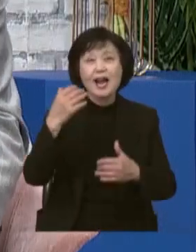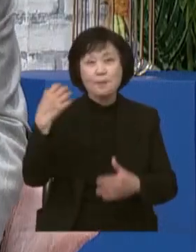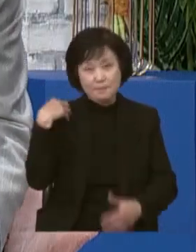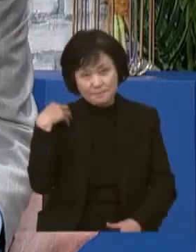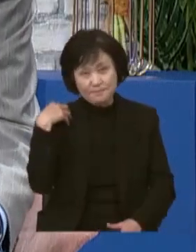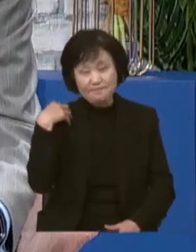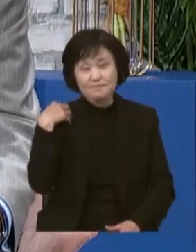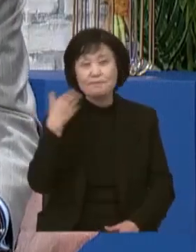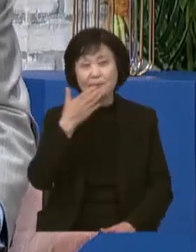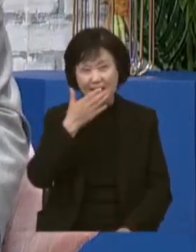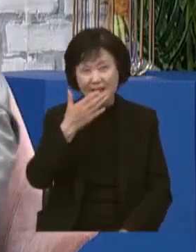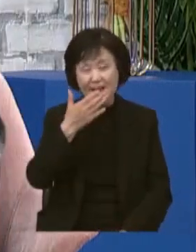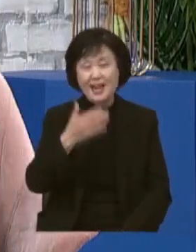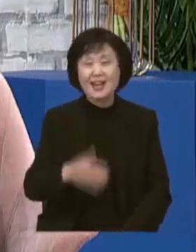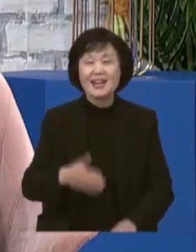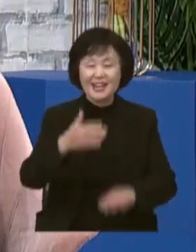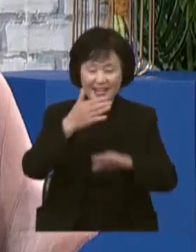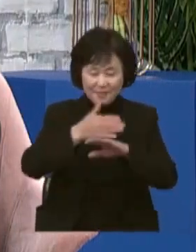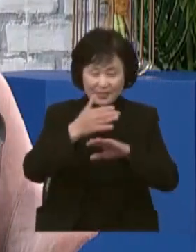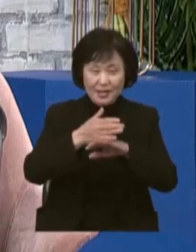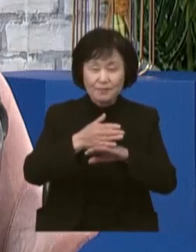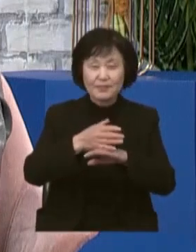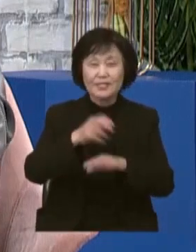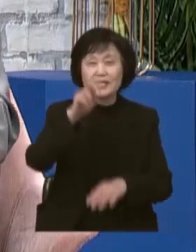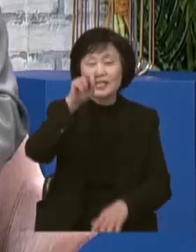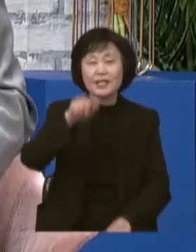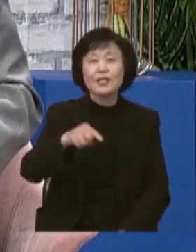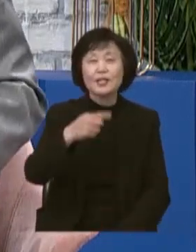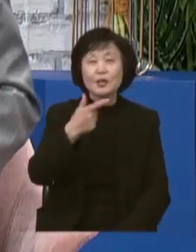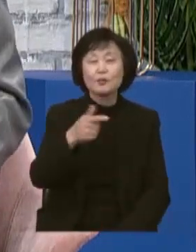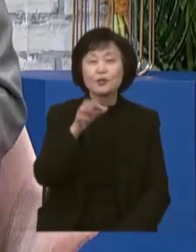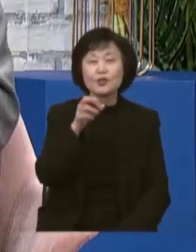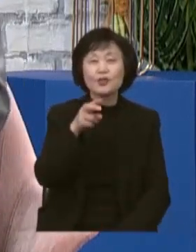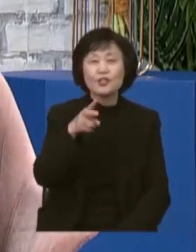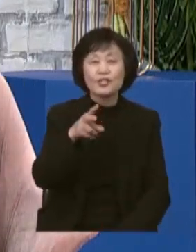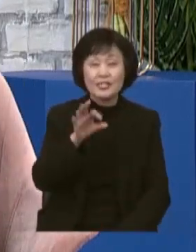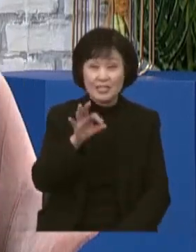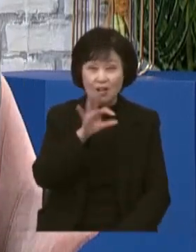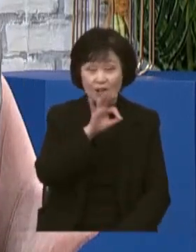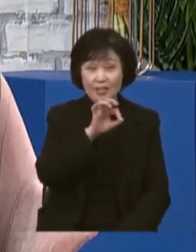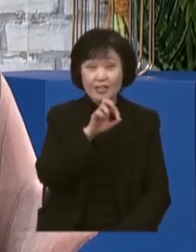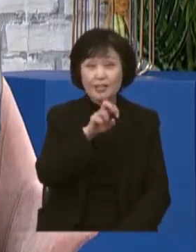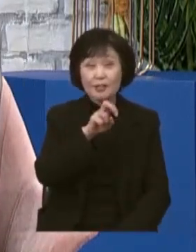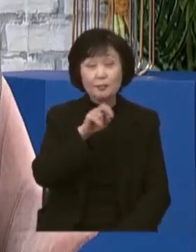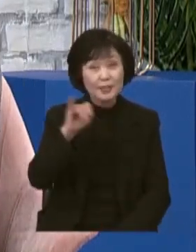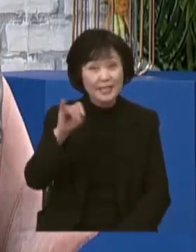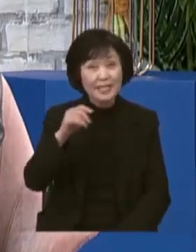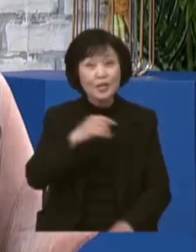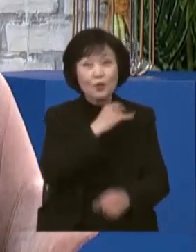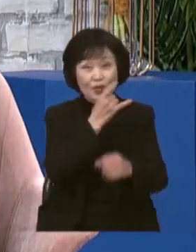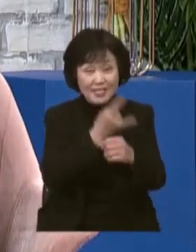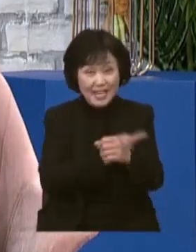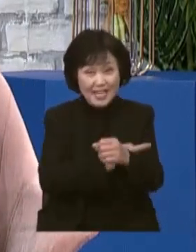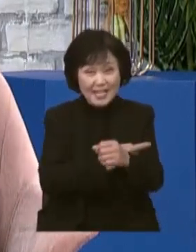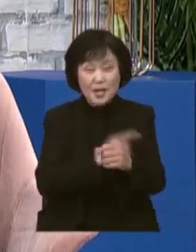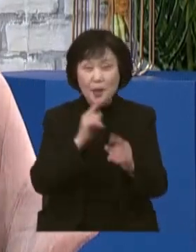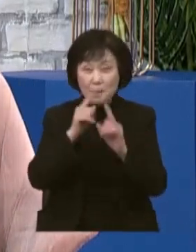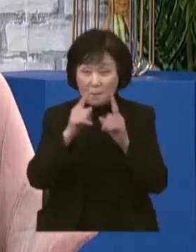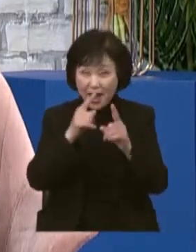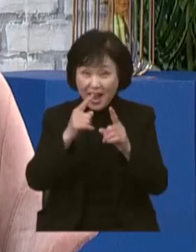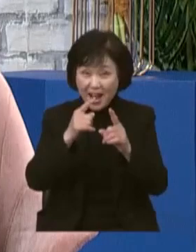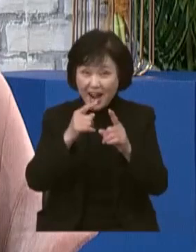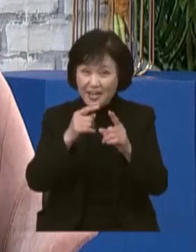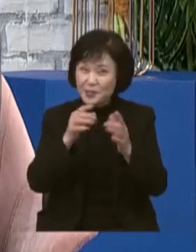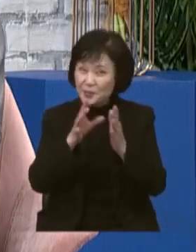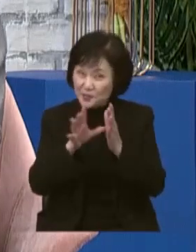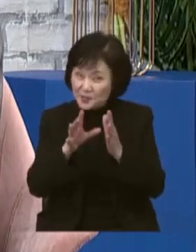아멘 네 아멘 고맙습니다 네. 우리 문영미 권사님 오늘 다소 좀 거친 표현도 있었지만 이해해